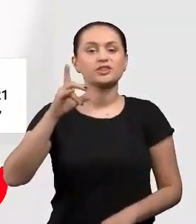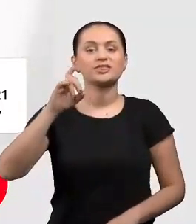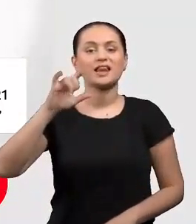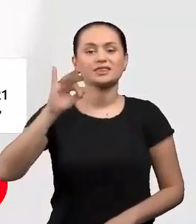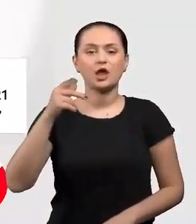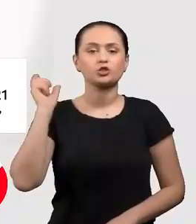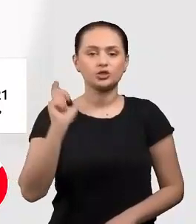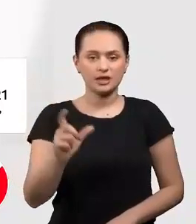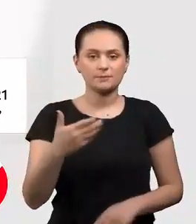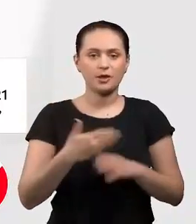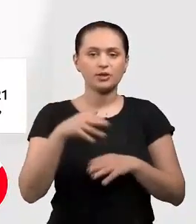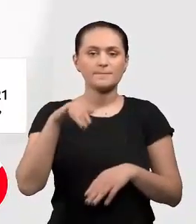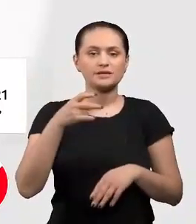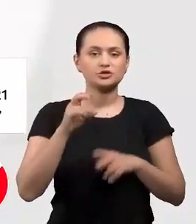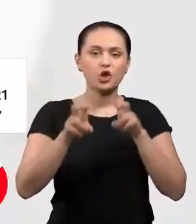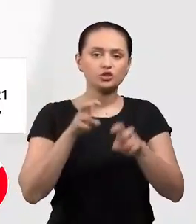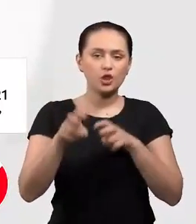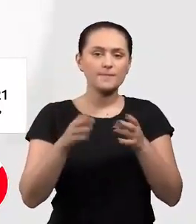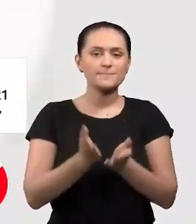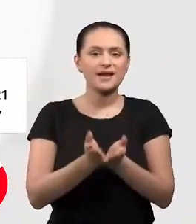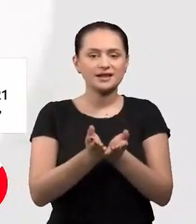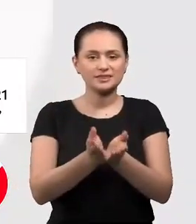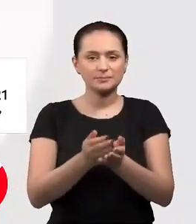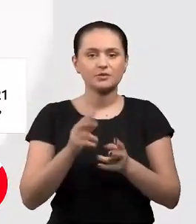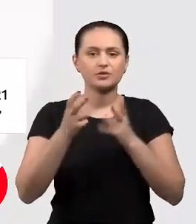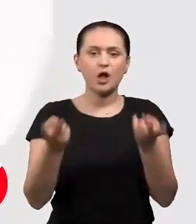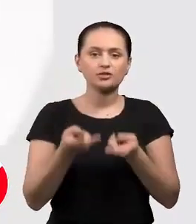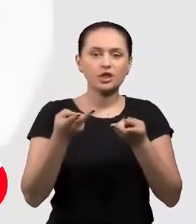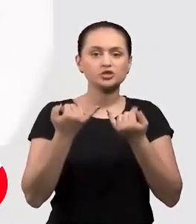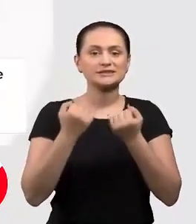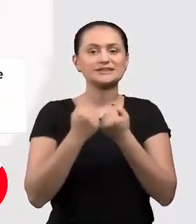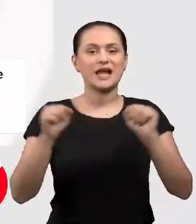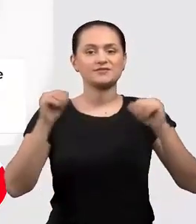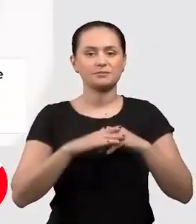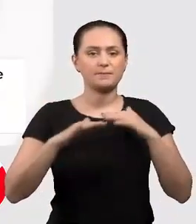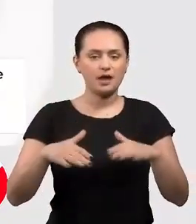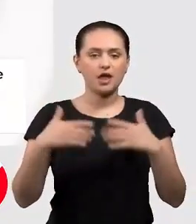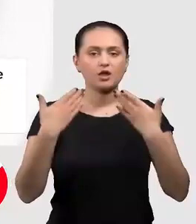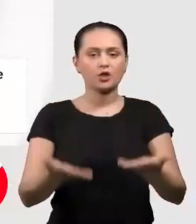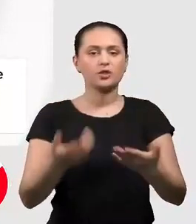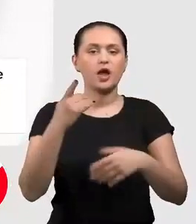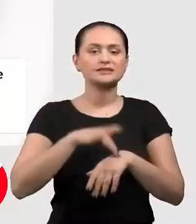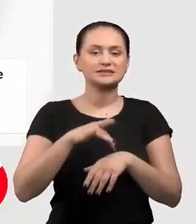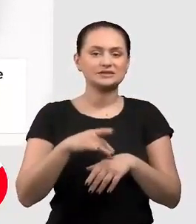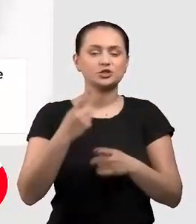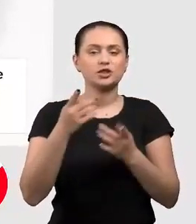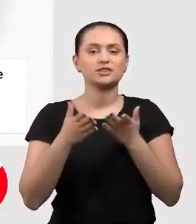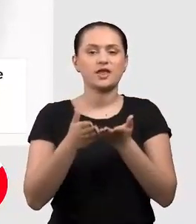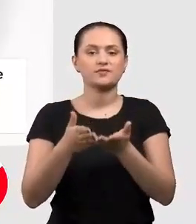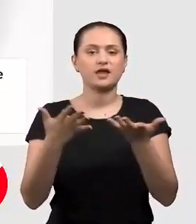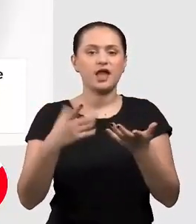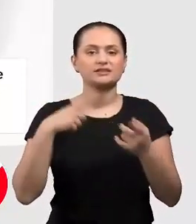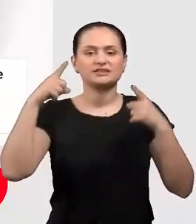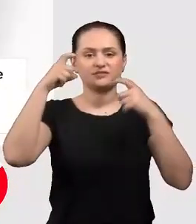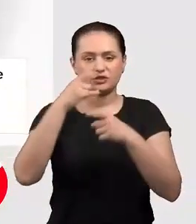fluviu și în delta Dunării pentru misiuni de controlul maritim și fluviar, căutare și salvare pe mare, acordarea asistenței unei nave